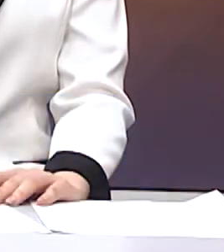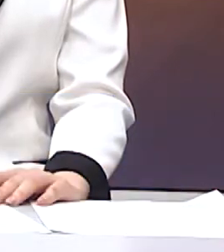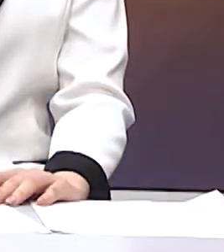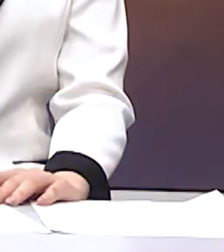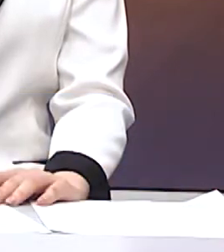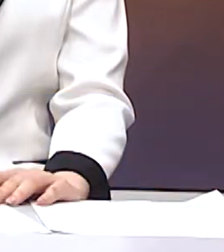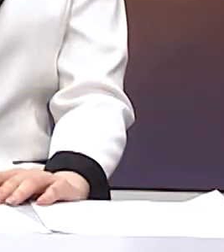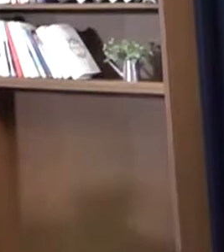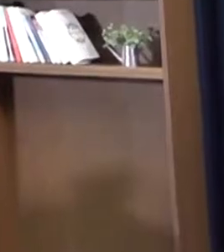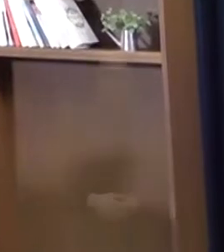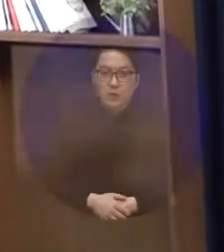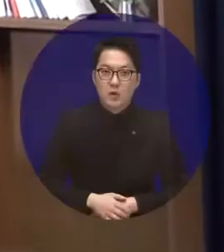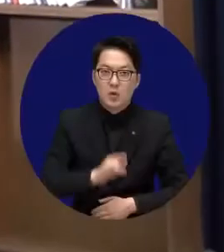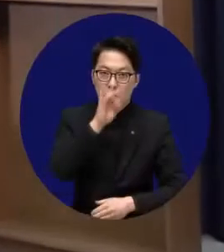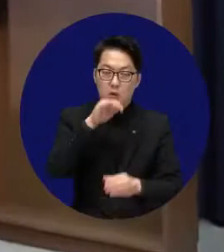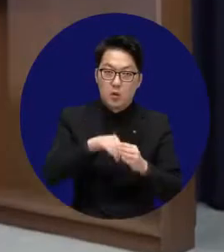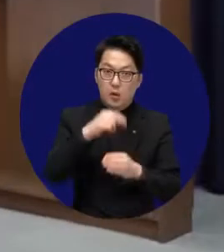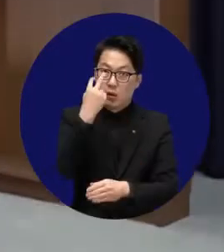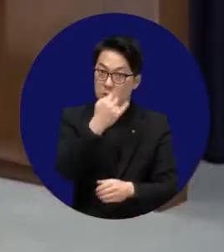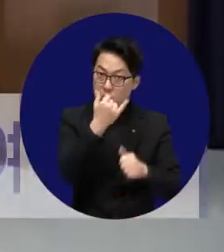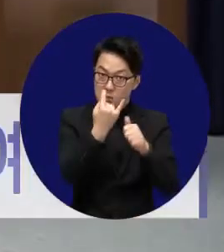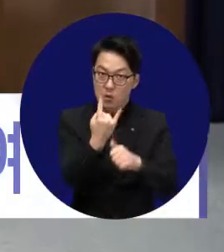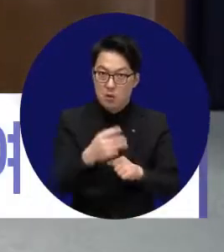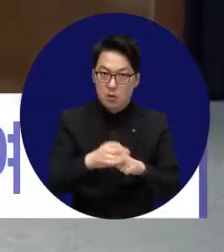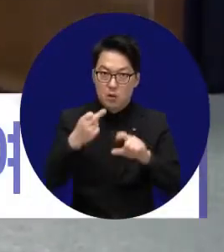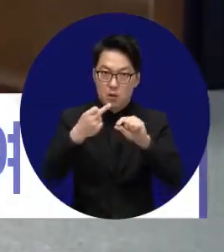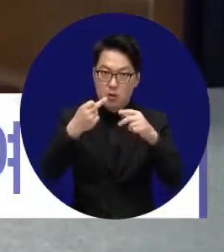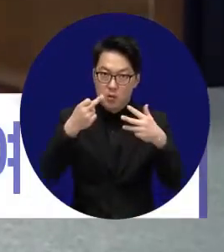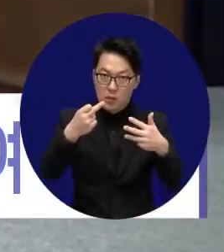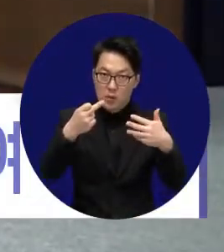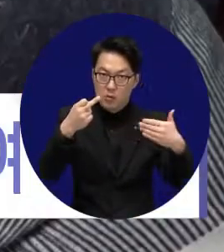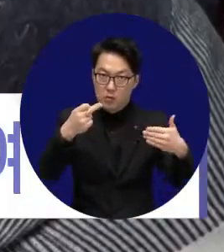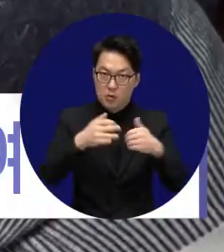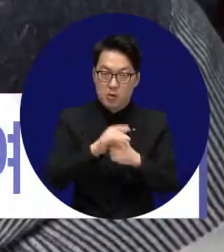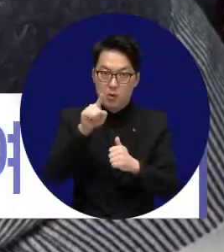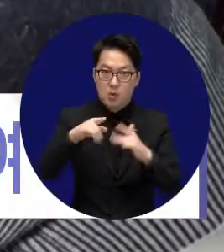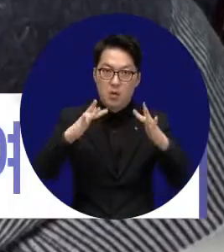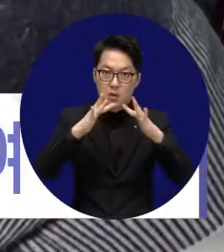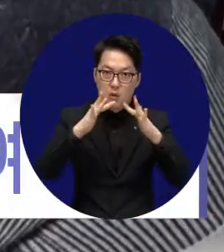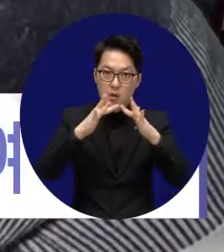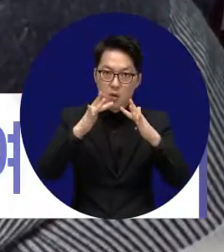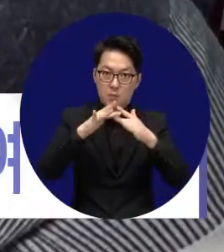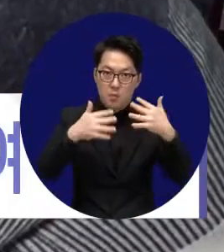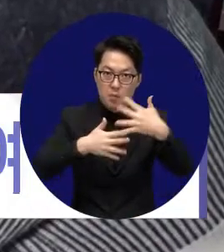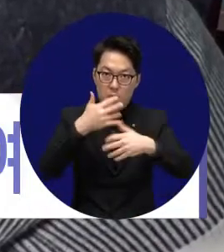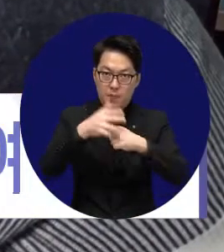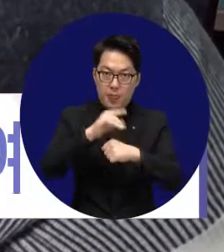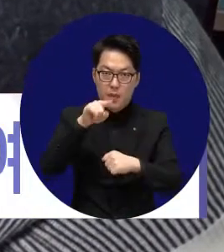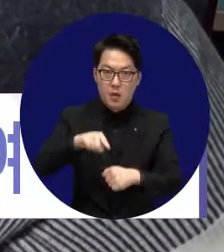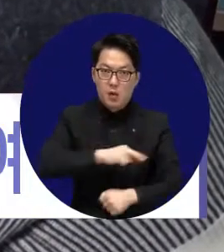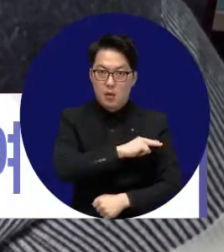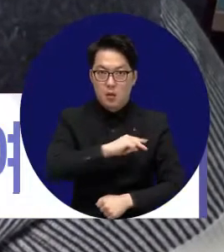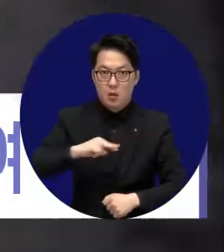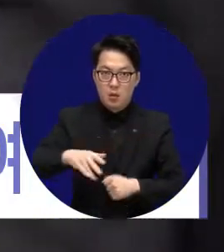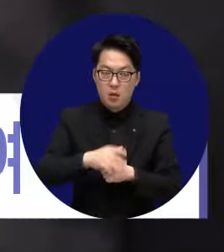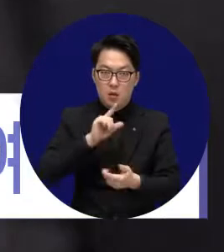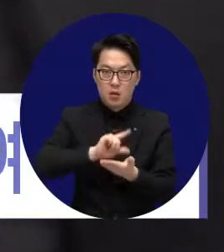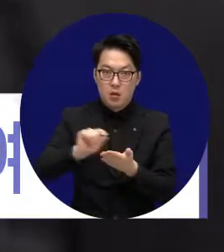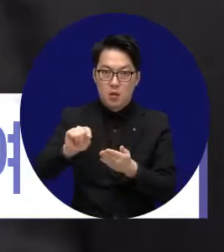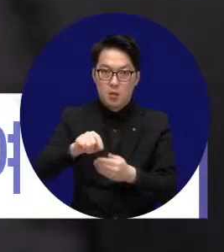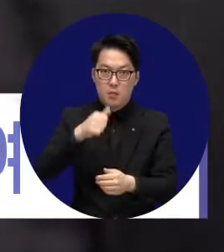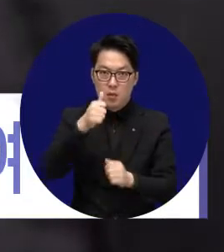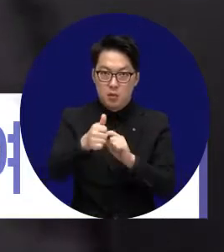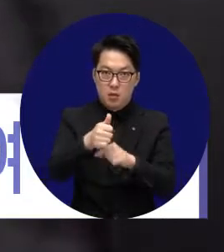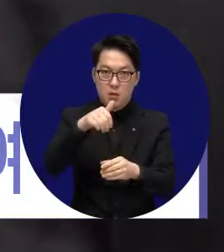관련 소식 전해드립니다. 중앙선거관리위원회가 12월 8일과 9일 온라인으로 진행된 인도네시아 지방단체장